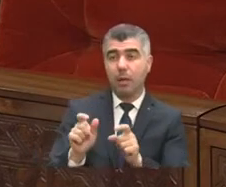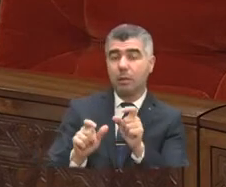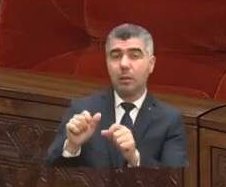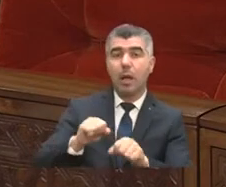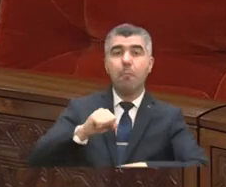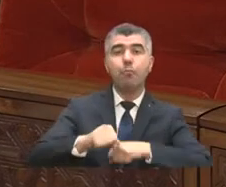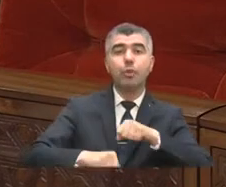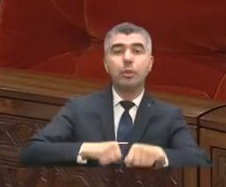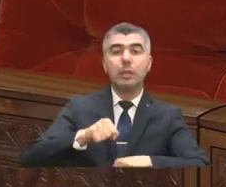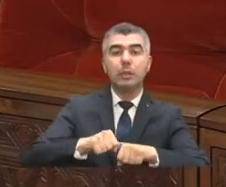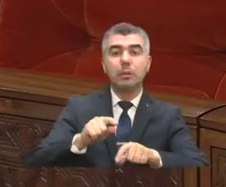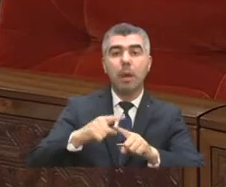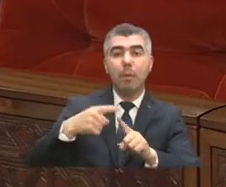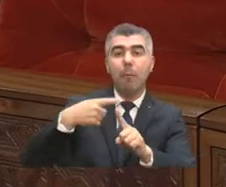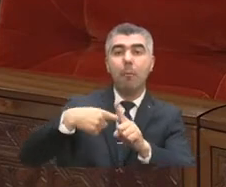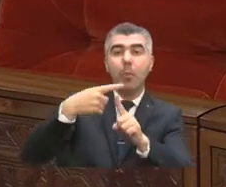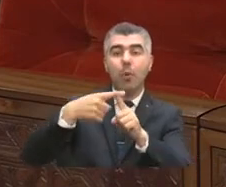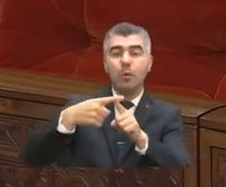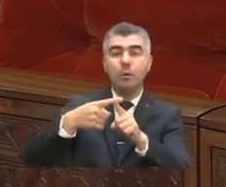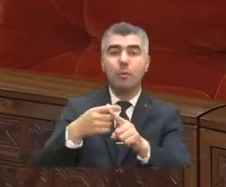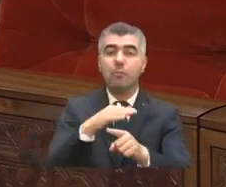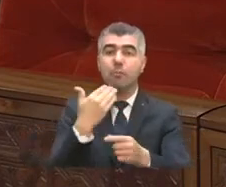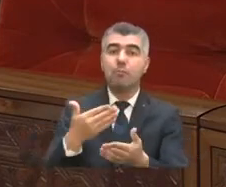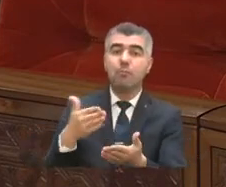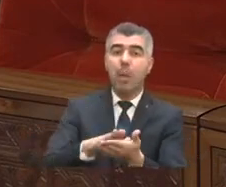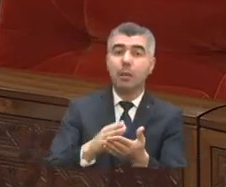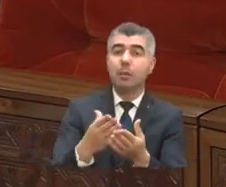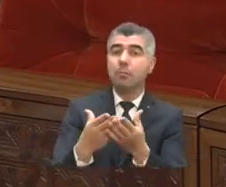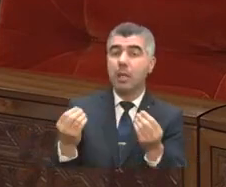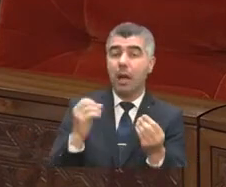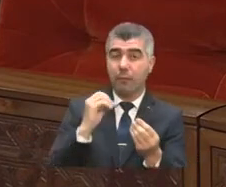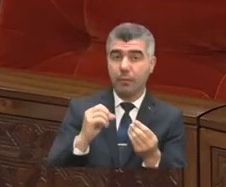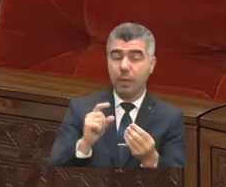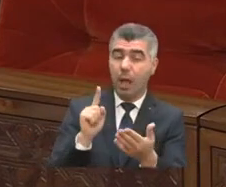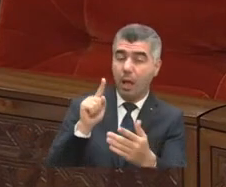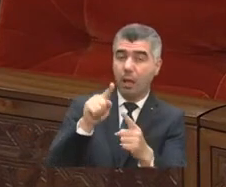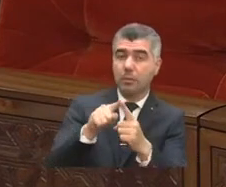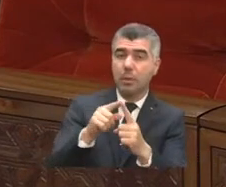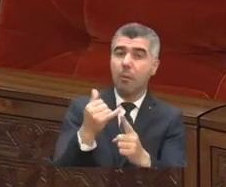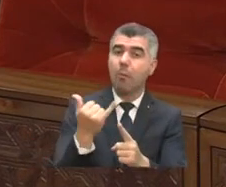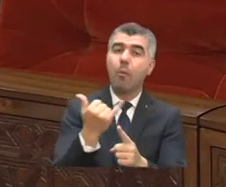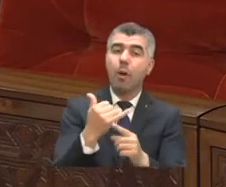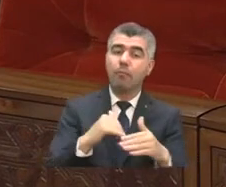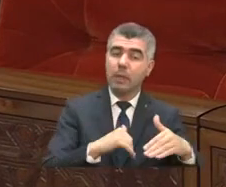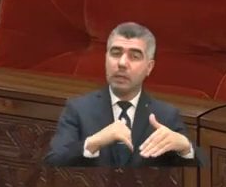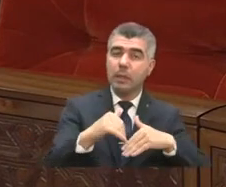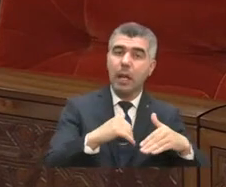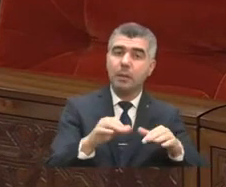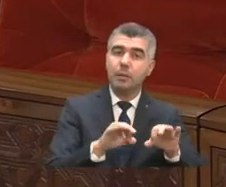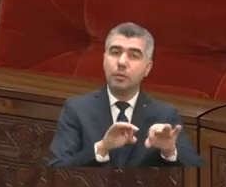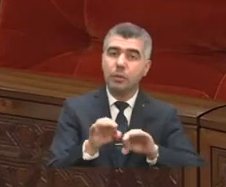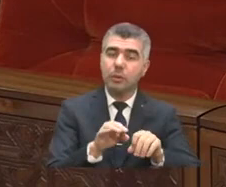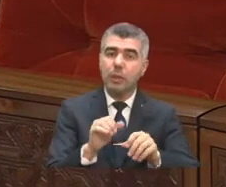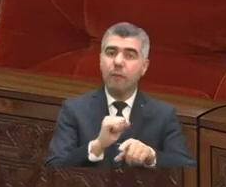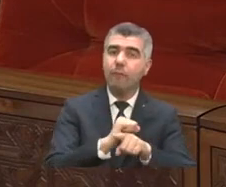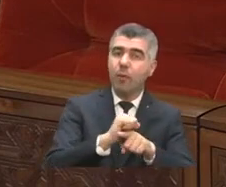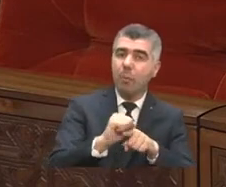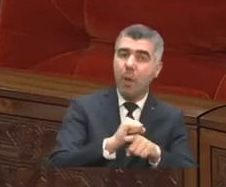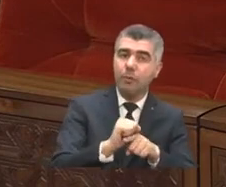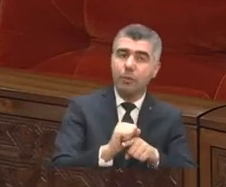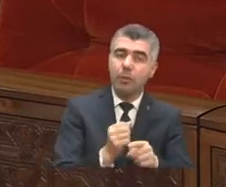الدراجات النارية، وهذا يستدعي التركيز مستقبلا على هذه الفئة فيما يخص تنفيذ هذا المحور الاستراتيجي من تكوين